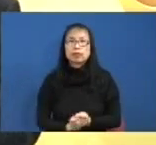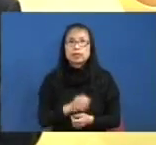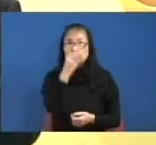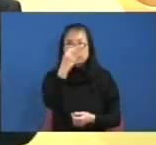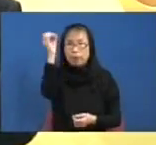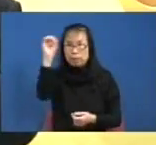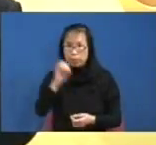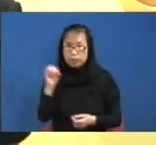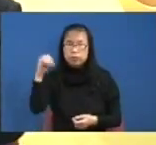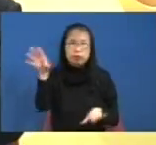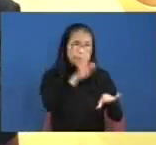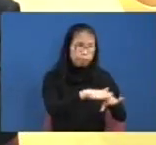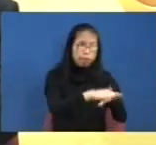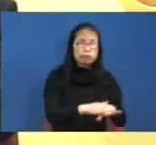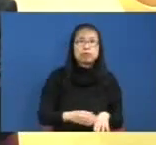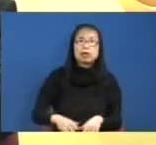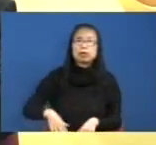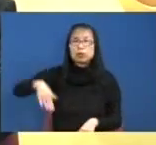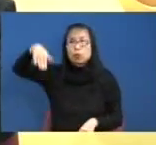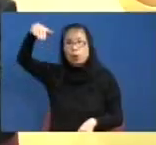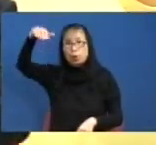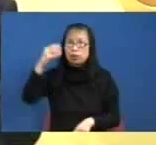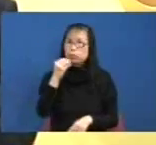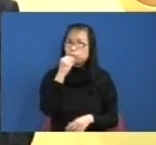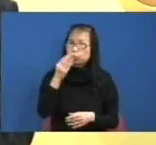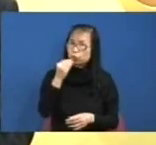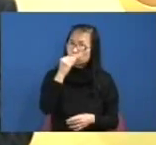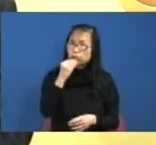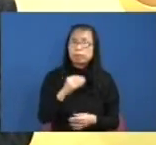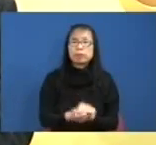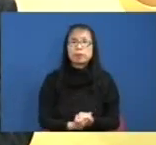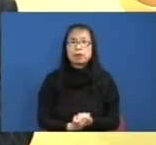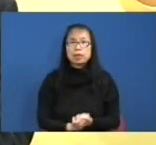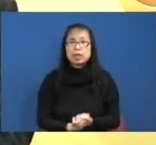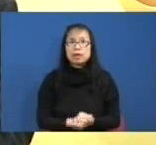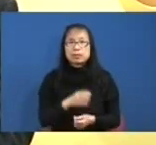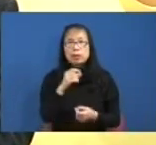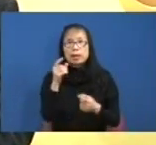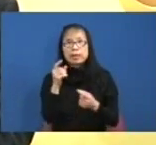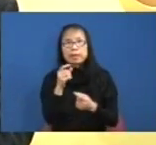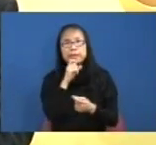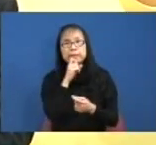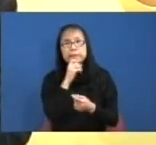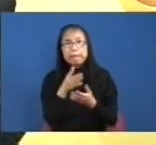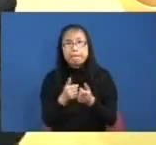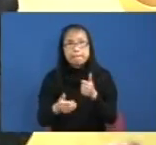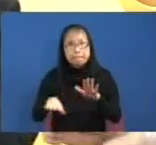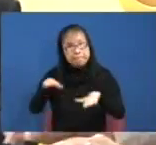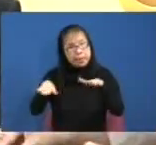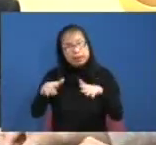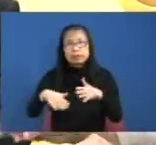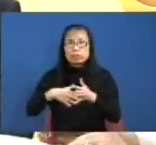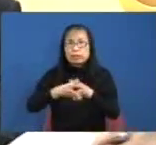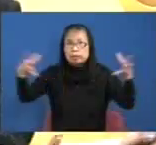如果擺喺一啲高端嘅食物嗰方面嘅話咧，咁啊佔嘅比例又大啲啦。咁舉例咧，譬